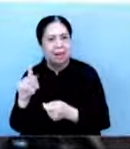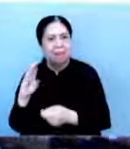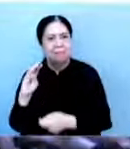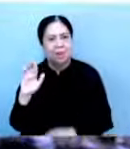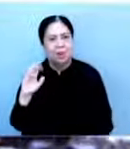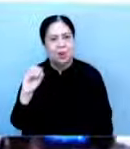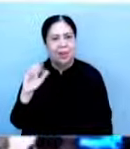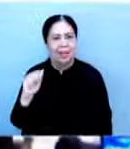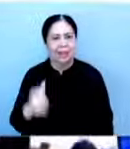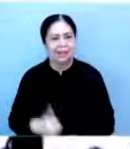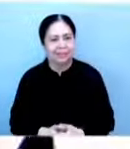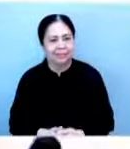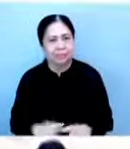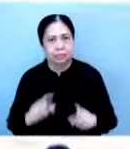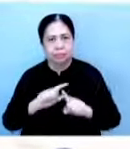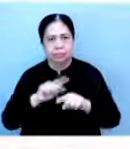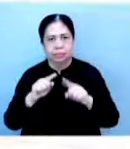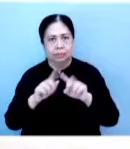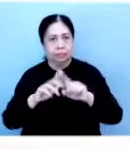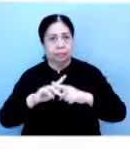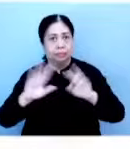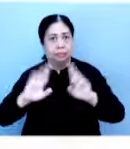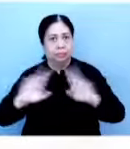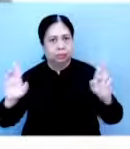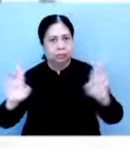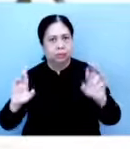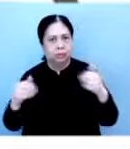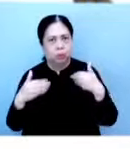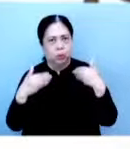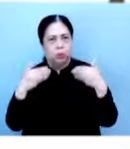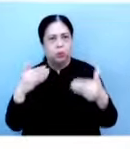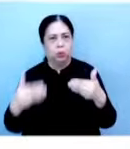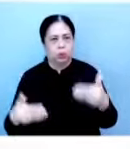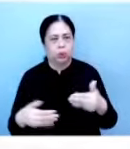baroca mags L agad umada